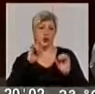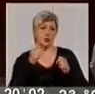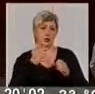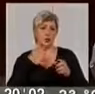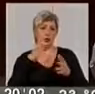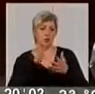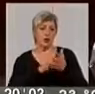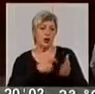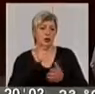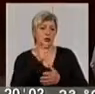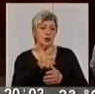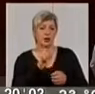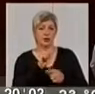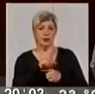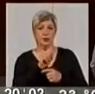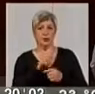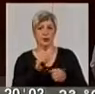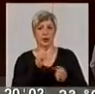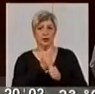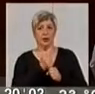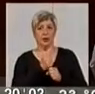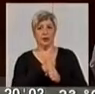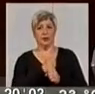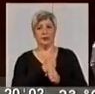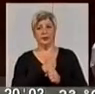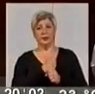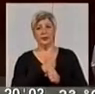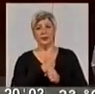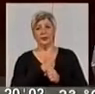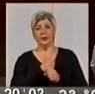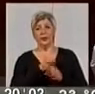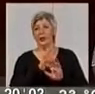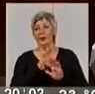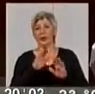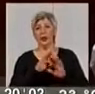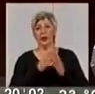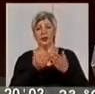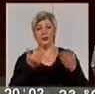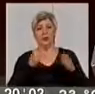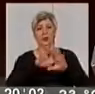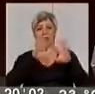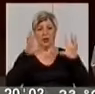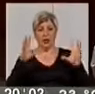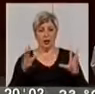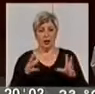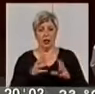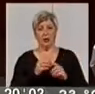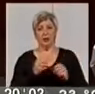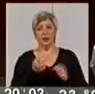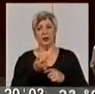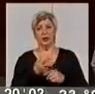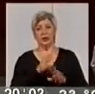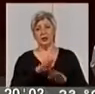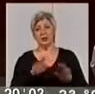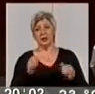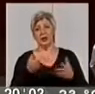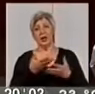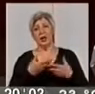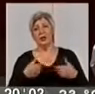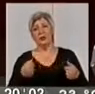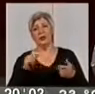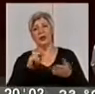закладати. Але планування йде, безумовно, не від загальної кількості дітей, яких в нас на сьогодні 305 тисяч, а ми плануємо, щоб це